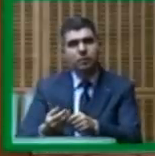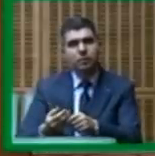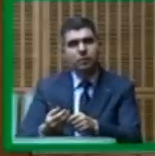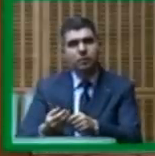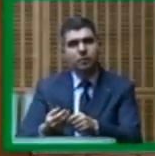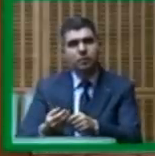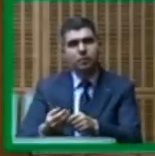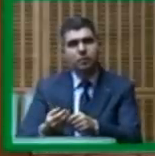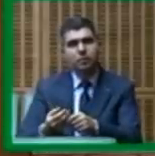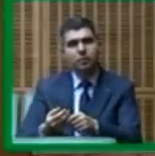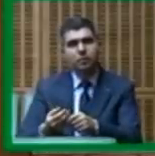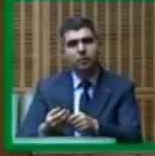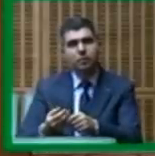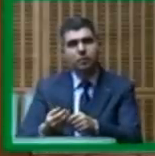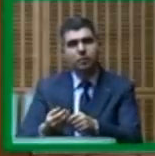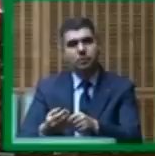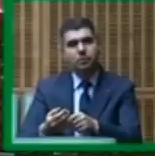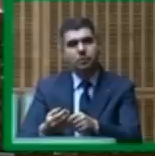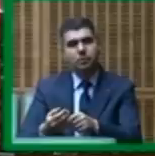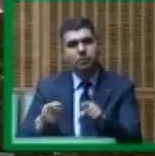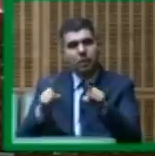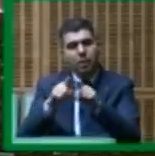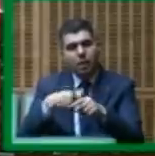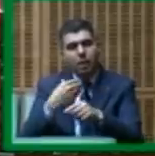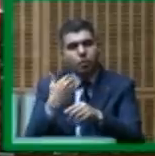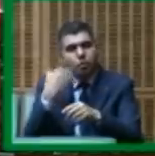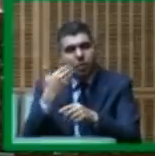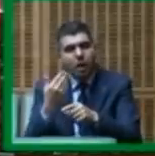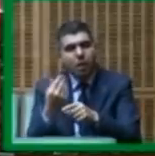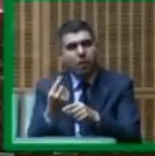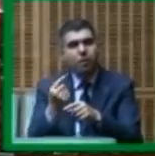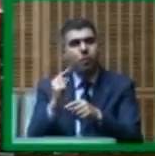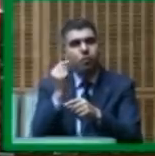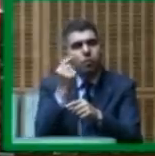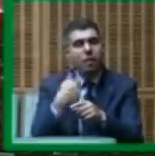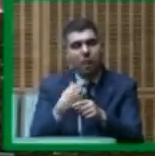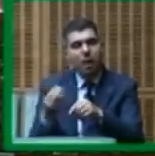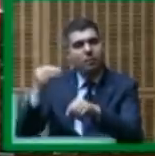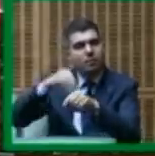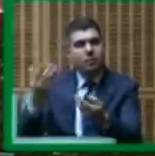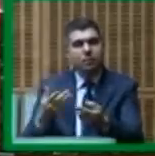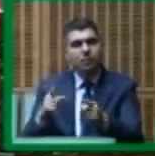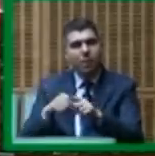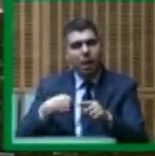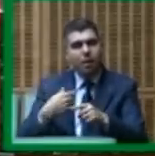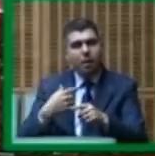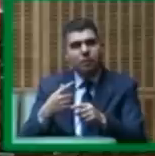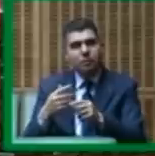مش معقول كاين شويه ديال الحياء، احنا كنعياو ونترفعوا في الاخر